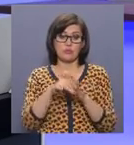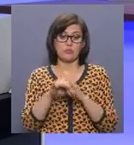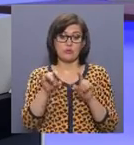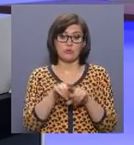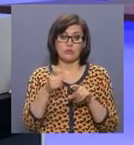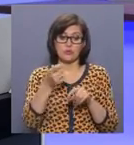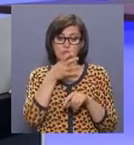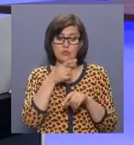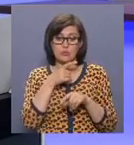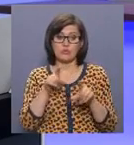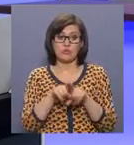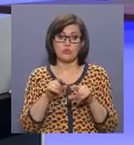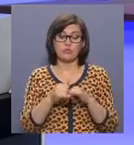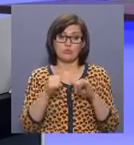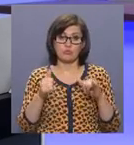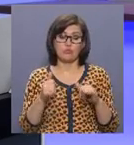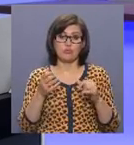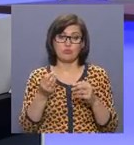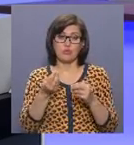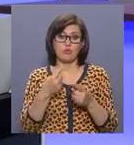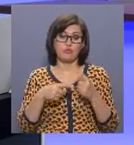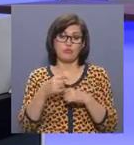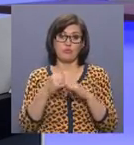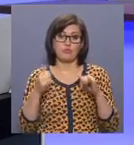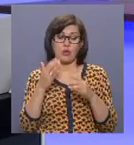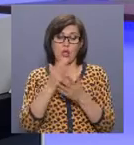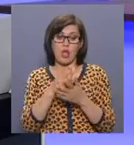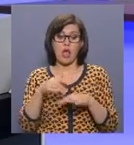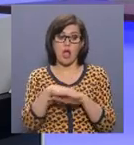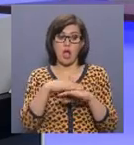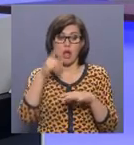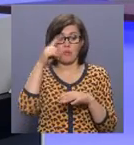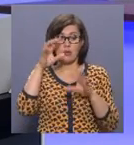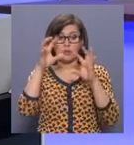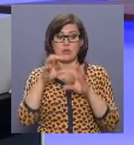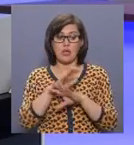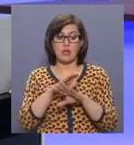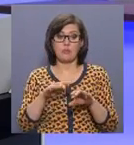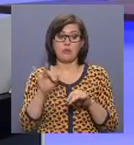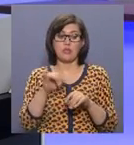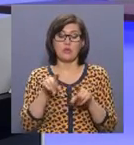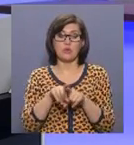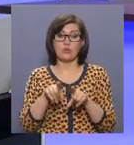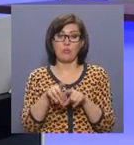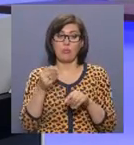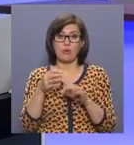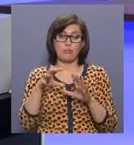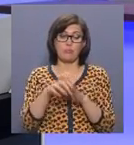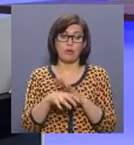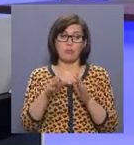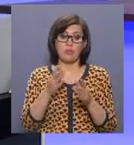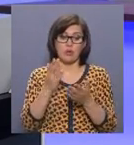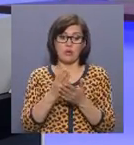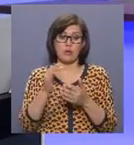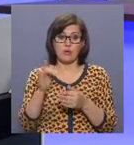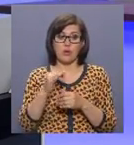аз уақытта еселеп қайтарып аласың дейді сізге. Халық білет, заңды ұйым емес екен, сөйте тұра қаржы салады соған.